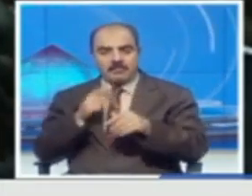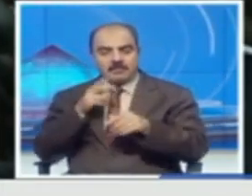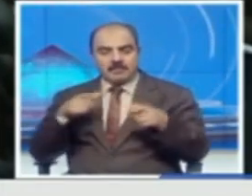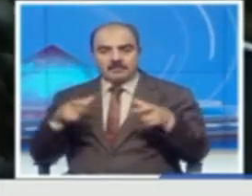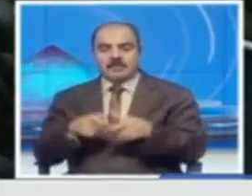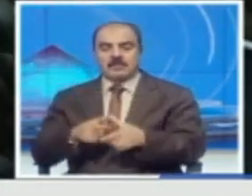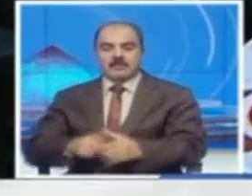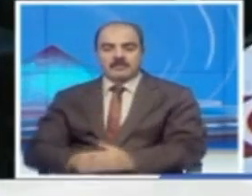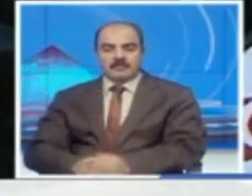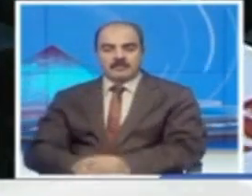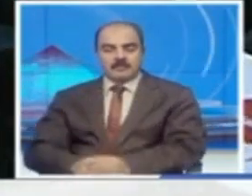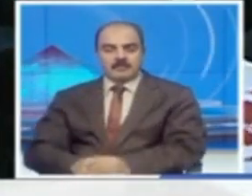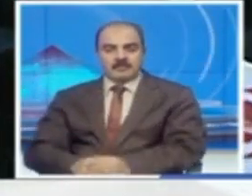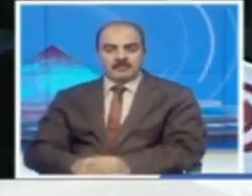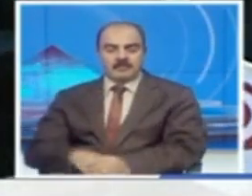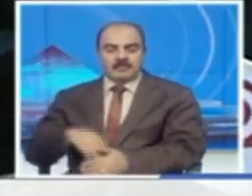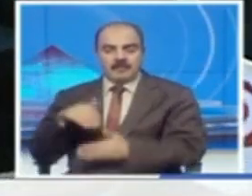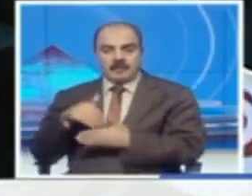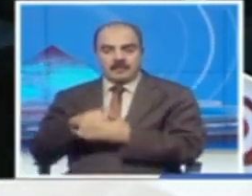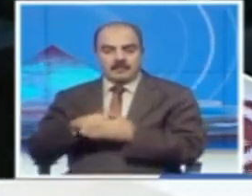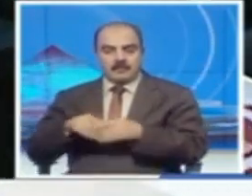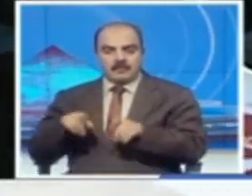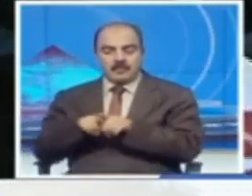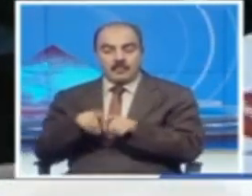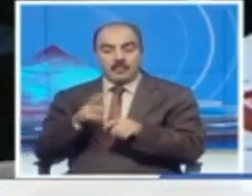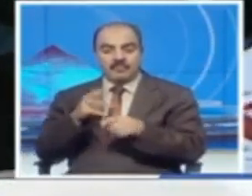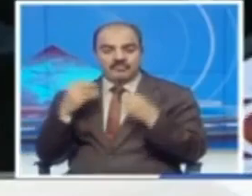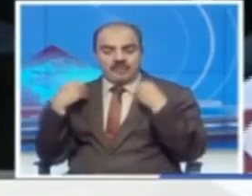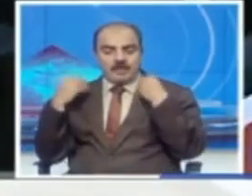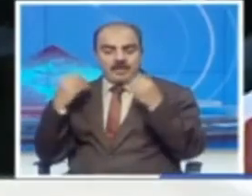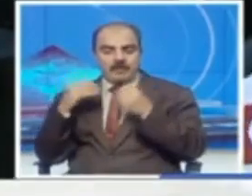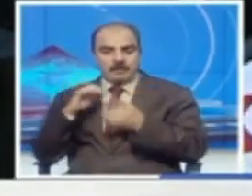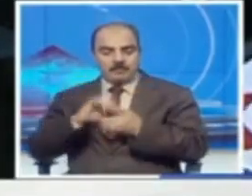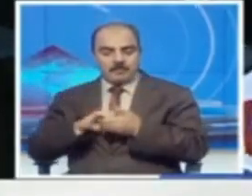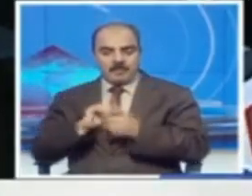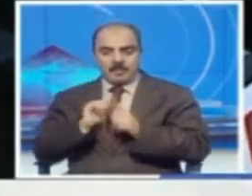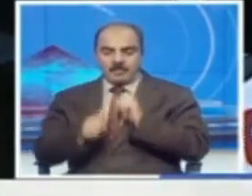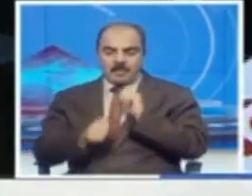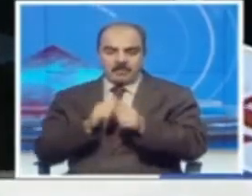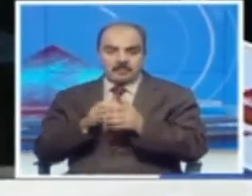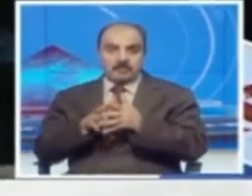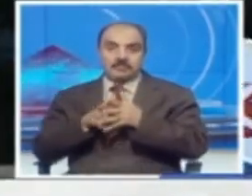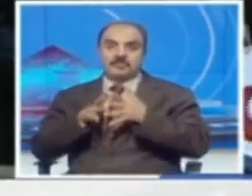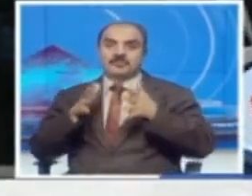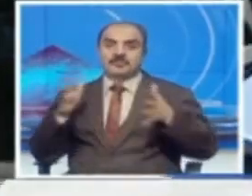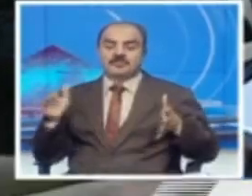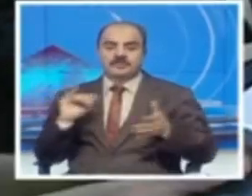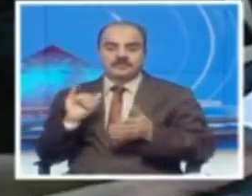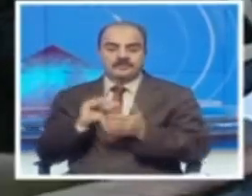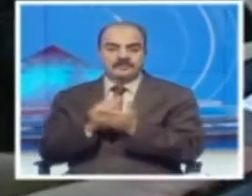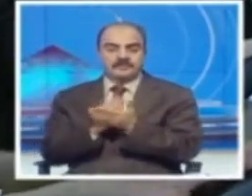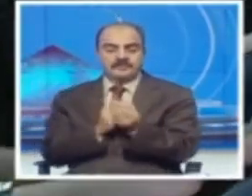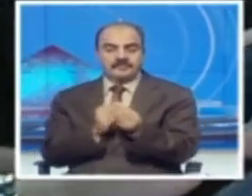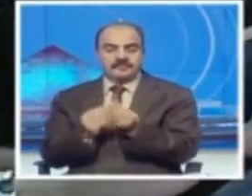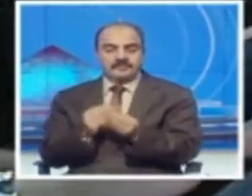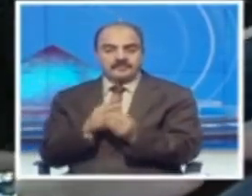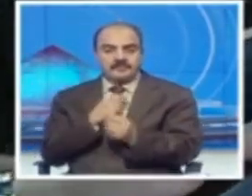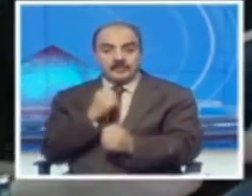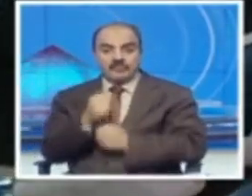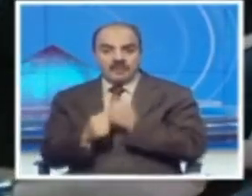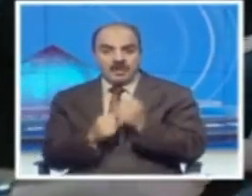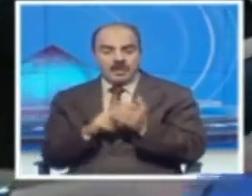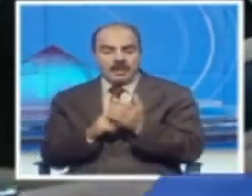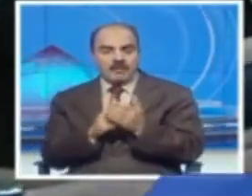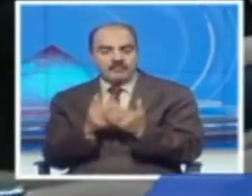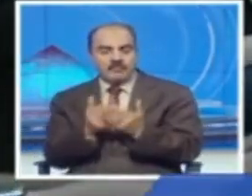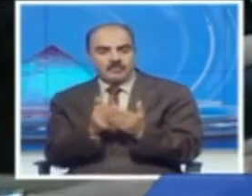الاجتماع. احنا في قطاع التأمين وبالتعاون مع وزارة الشباب والرياضة برضو مشاركين بشكل كبير جدا في هذا المؤتمر، وبدأنا نعمل فعاليات على